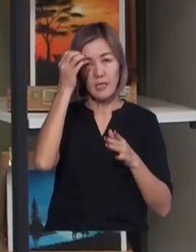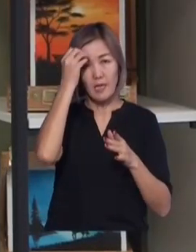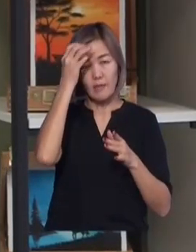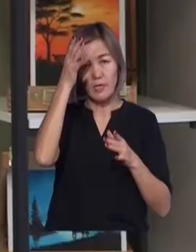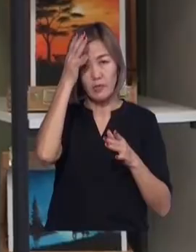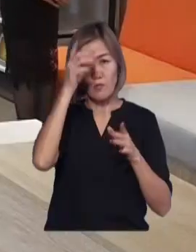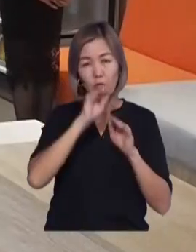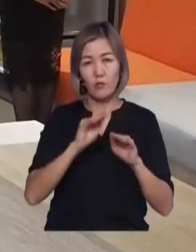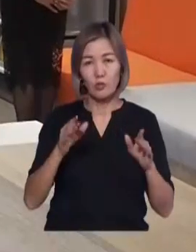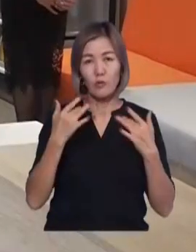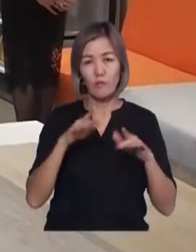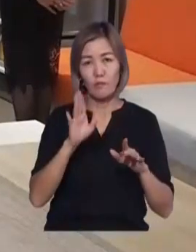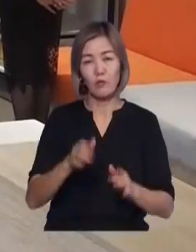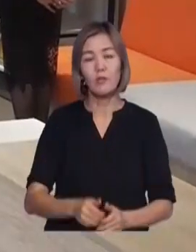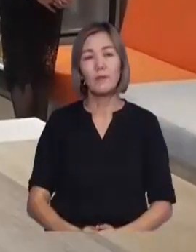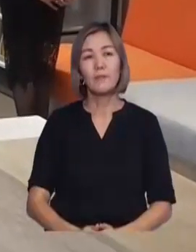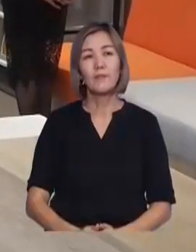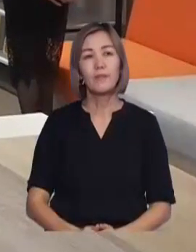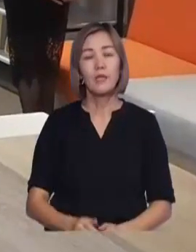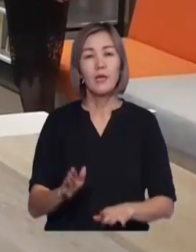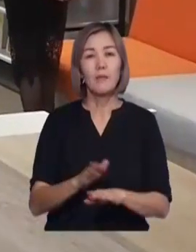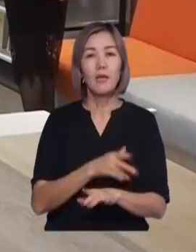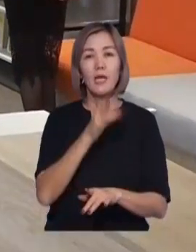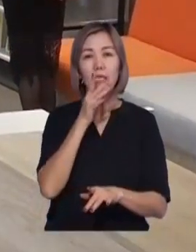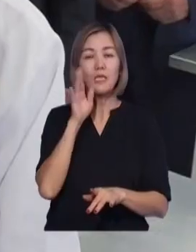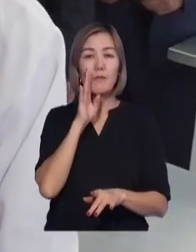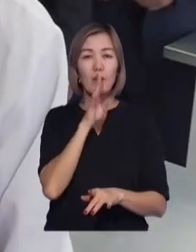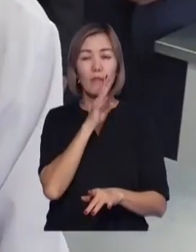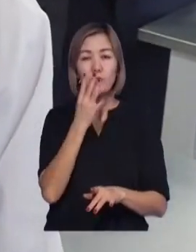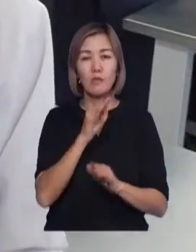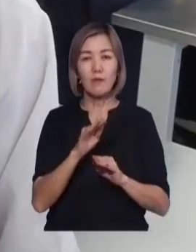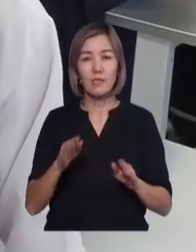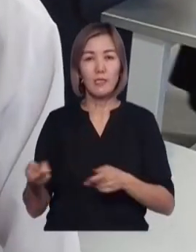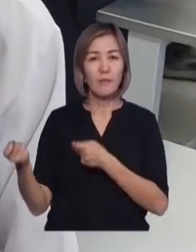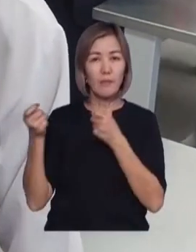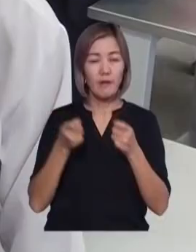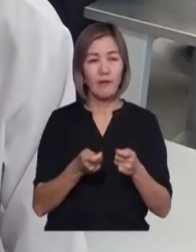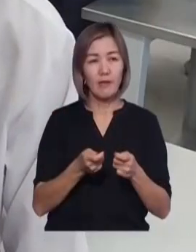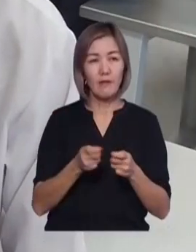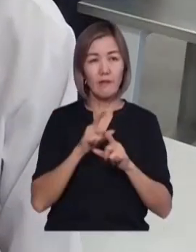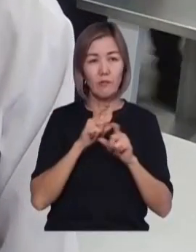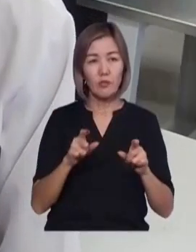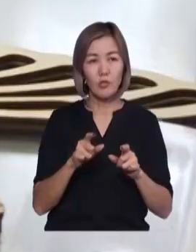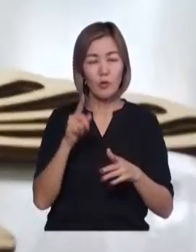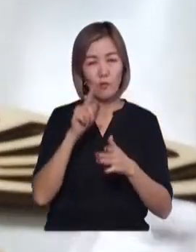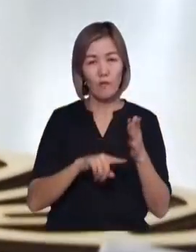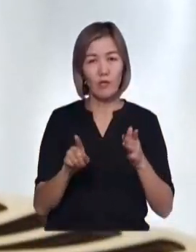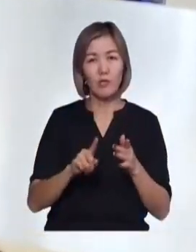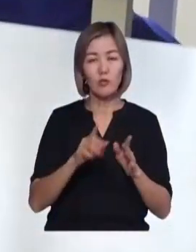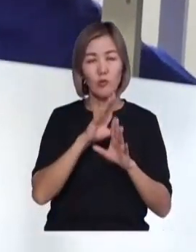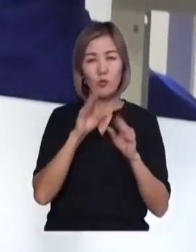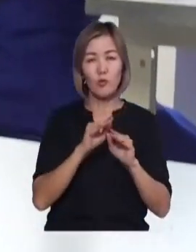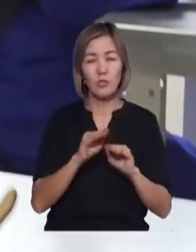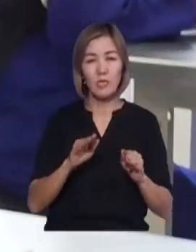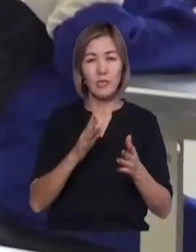образованных учеников. Кырмызы Толумбекова, многодетная мать, перевела своих 4 детей в это учебное заведение. Она уверена, что здесь ее дети